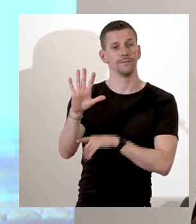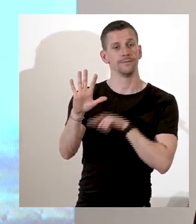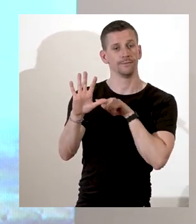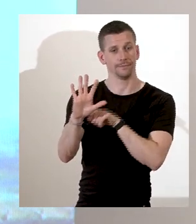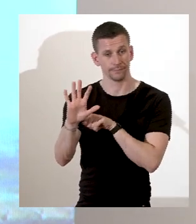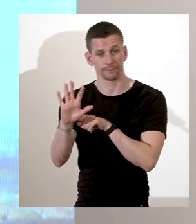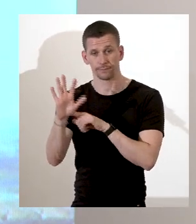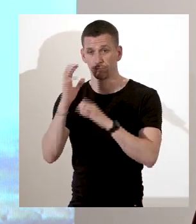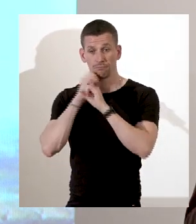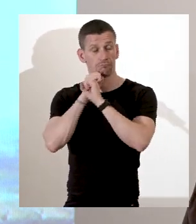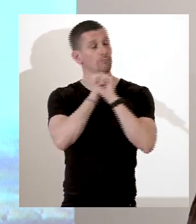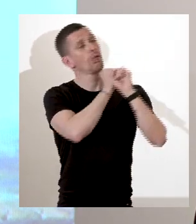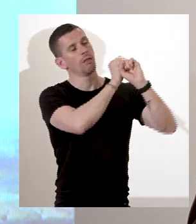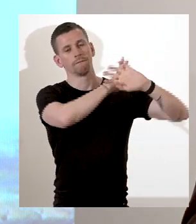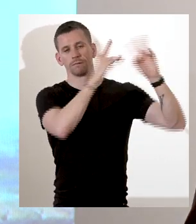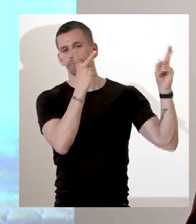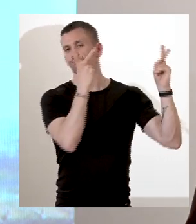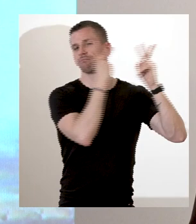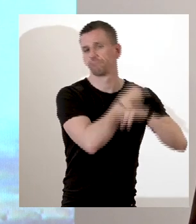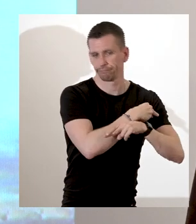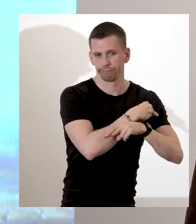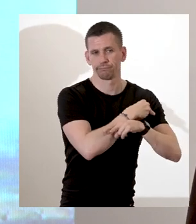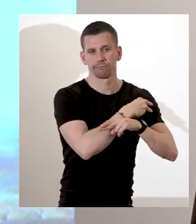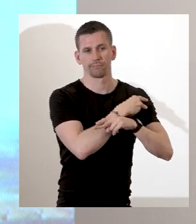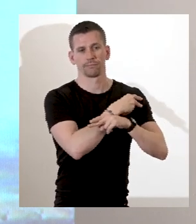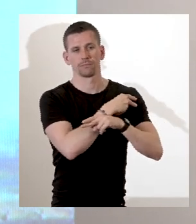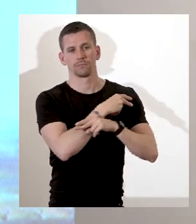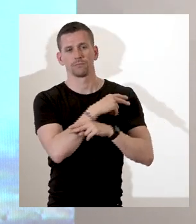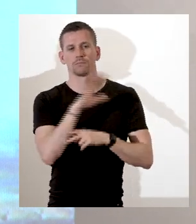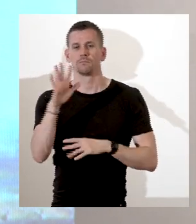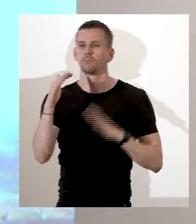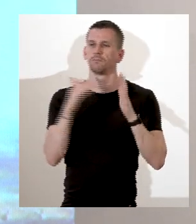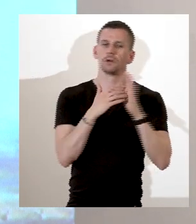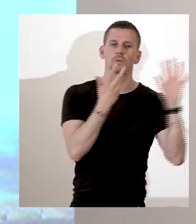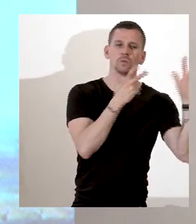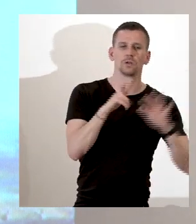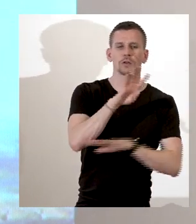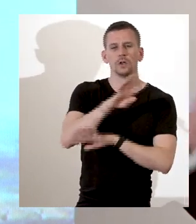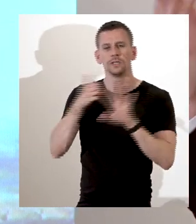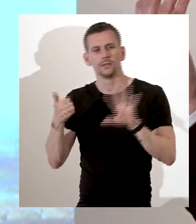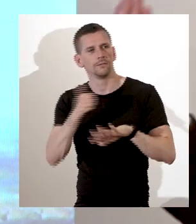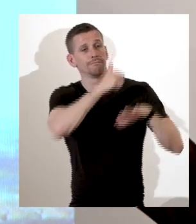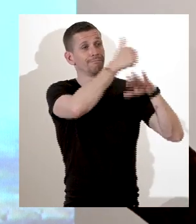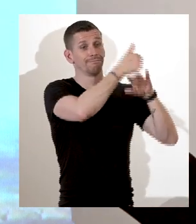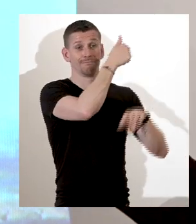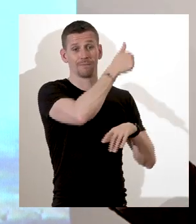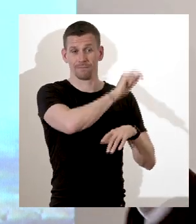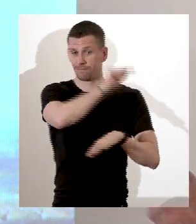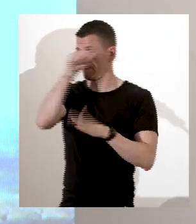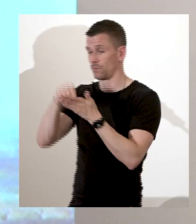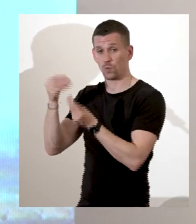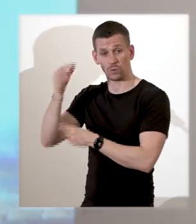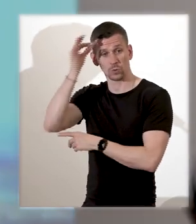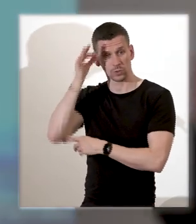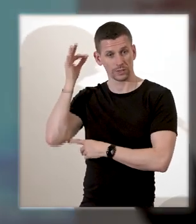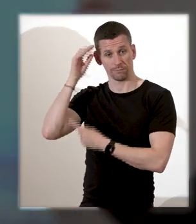des modèles européens. À la fin de l'année 1846, le bey de Tunis séjourne 2 mois à Tunis, avec dans sa suite Khereddin.